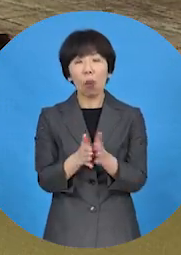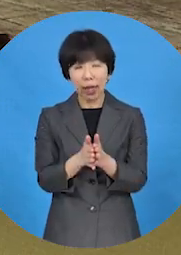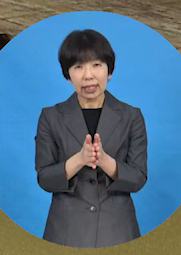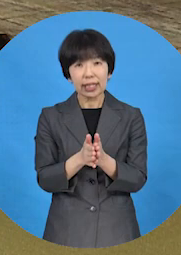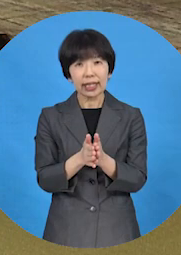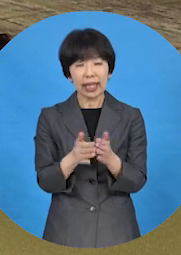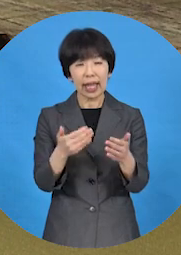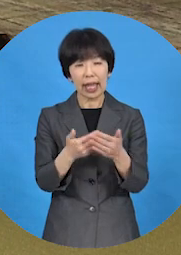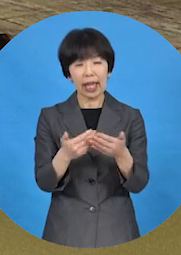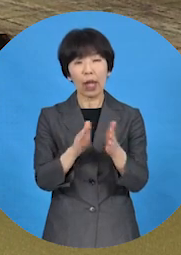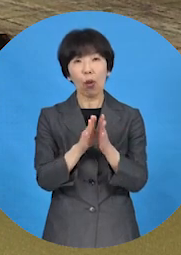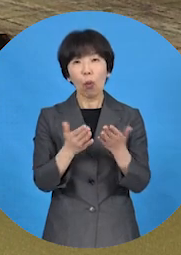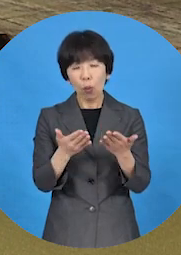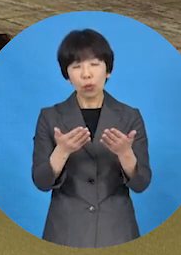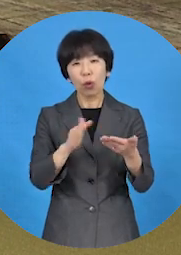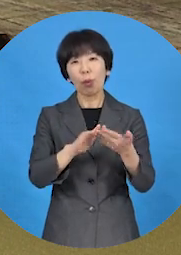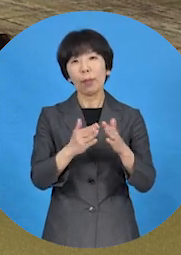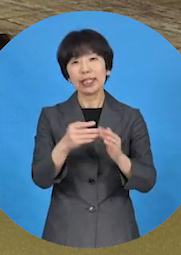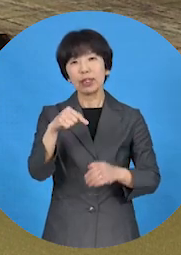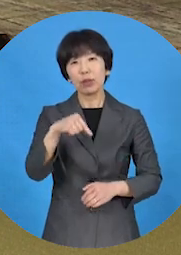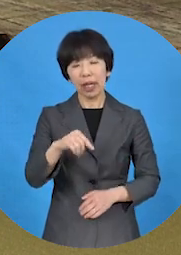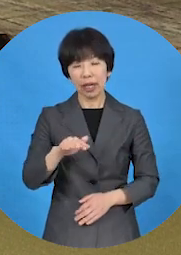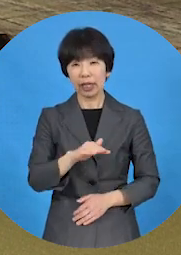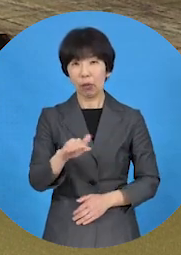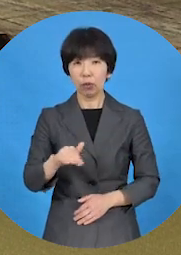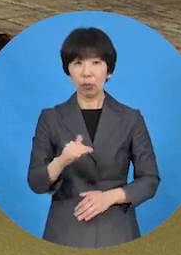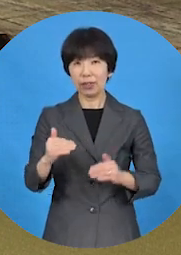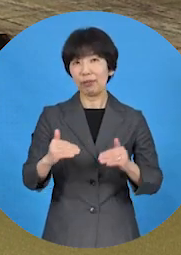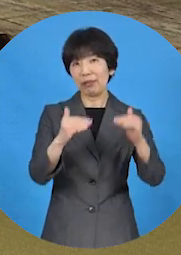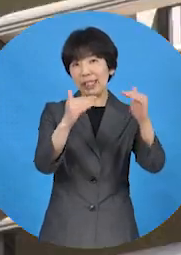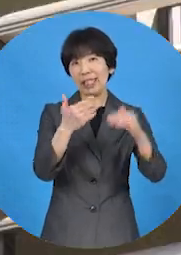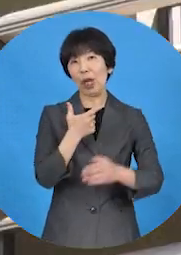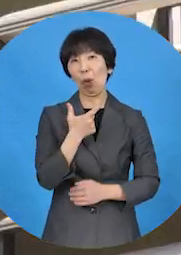のを体験してもらいながら育っていってもらいたい、そういうふうに思っています。